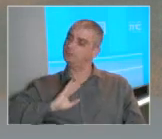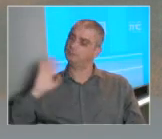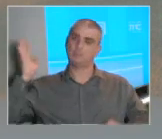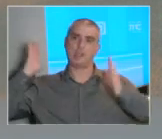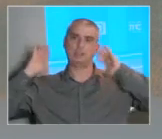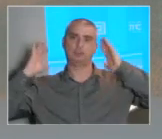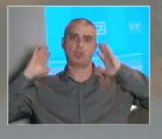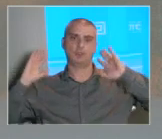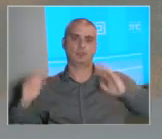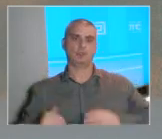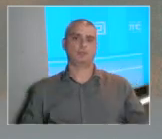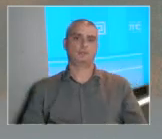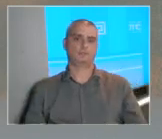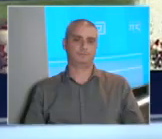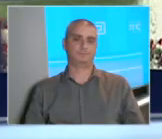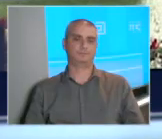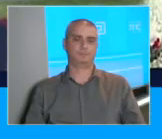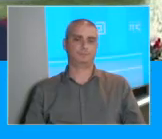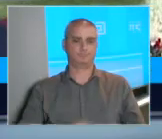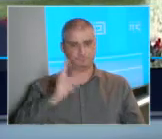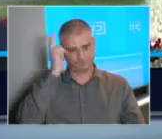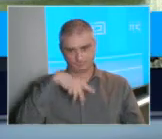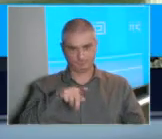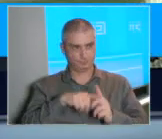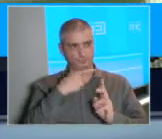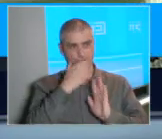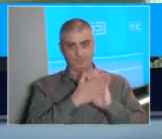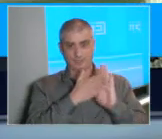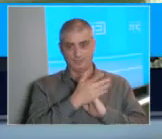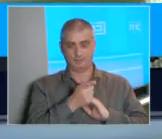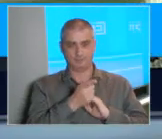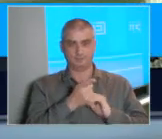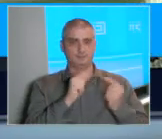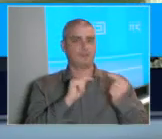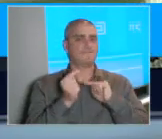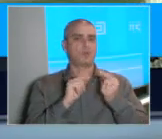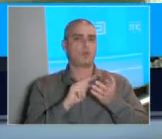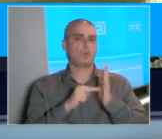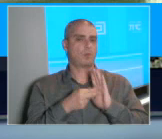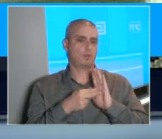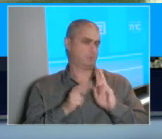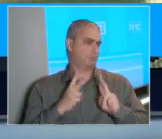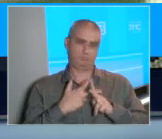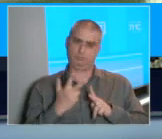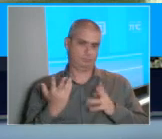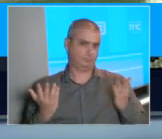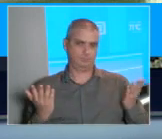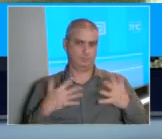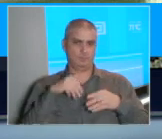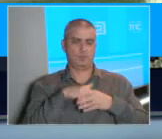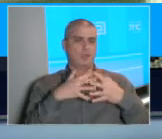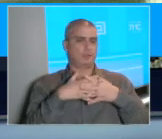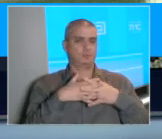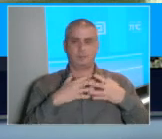הרת אסון. בוא, אנחנו צריכים להבין את זה, כמו שאת אמרת, שזה ויכוח פוליטי גרידה בארצות